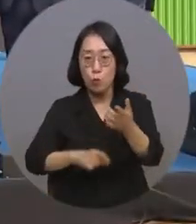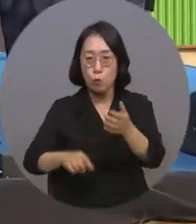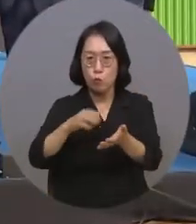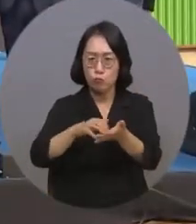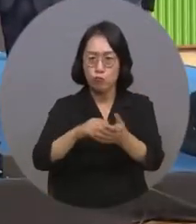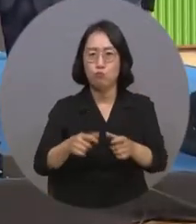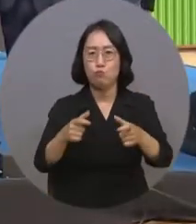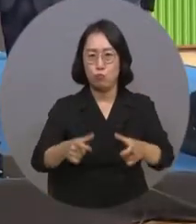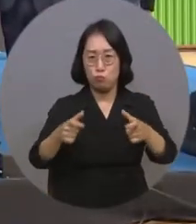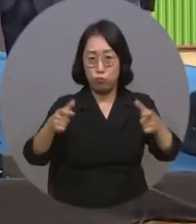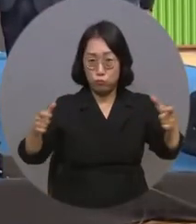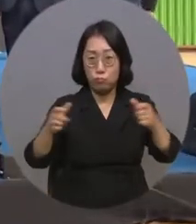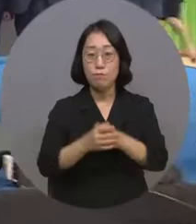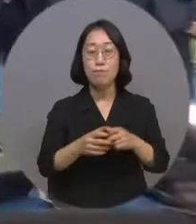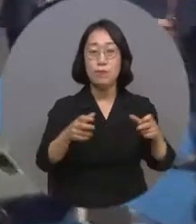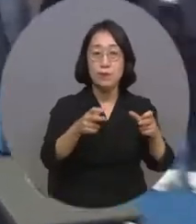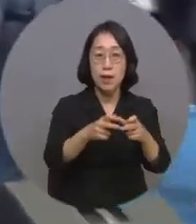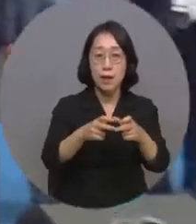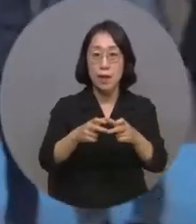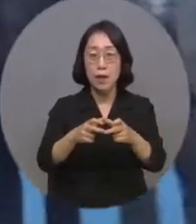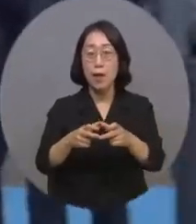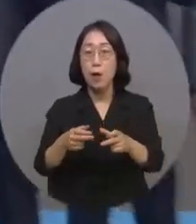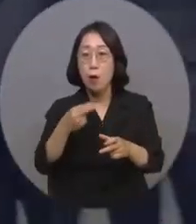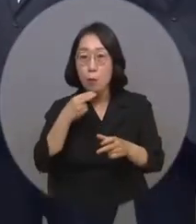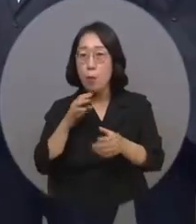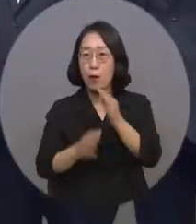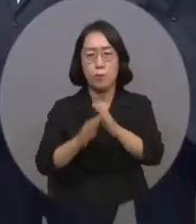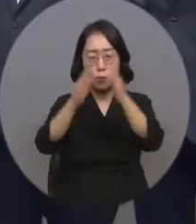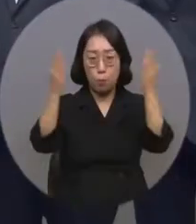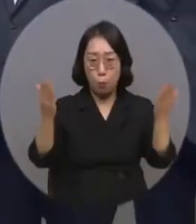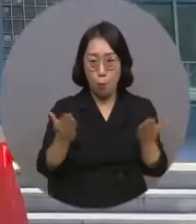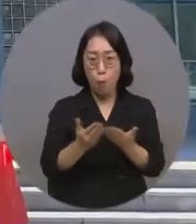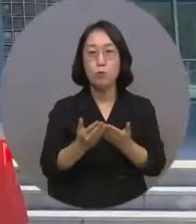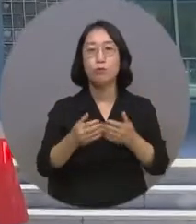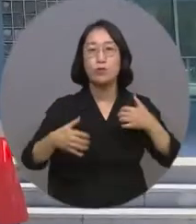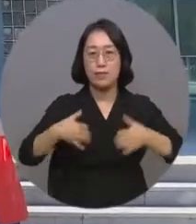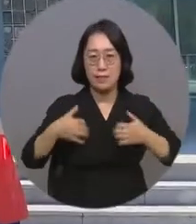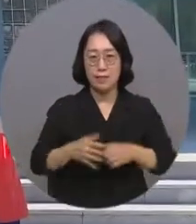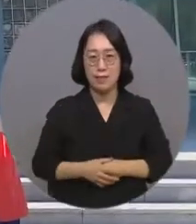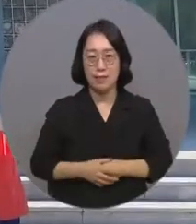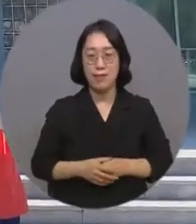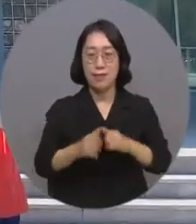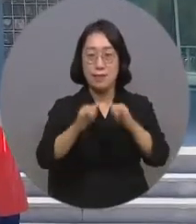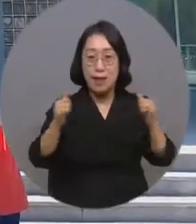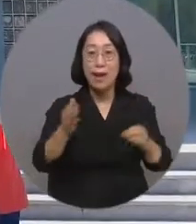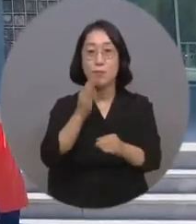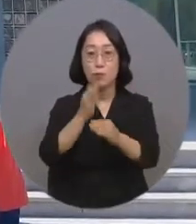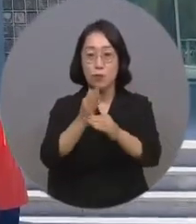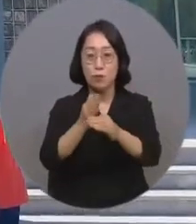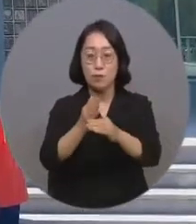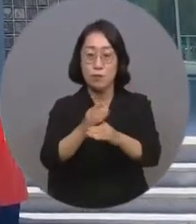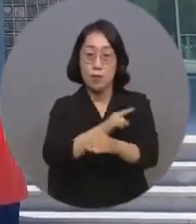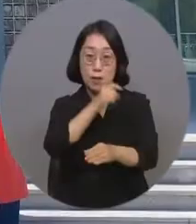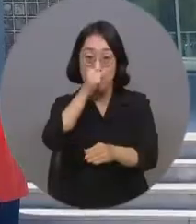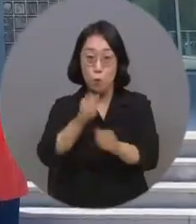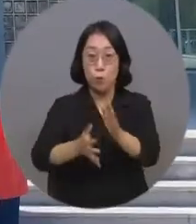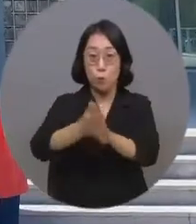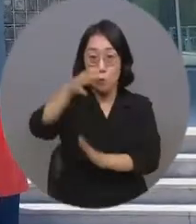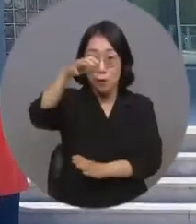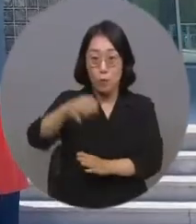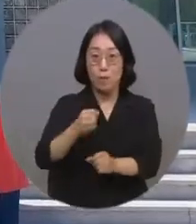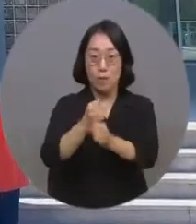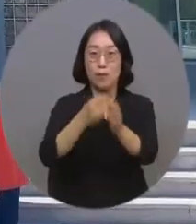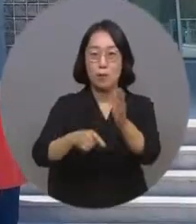확대를 통해 장애인과 비장애인 모두가 즐기는 체육환경을 만들어 사람 중심의 으뜸도시로 만들어 가는데